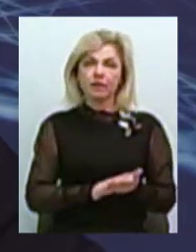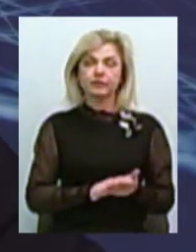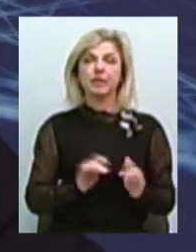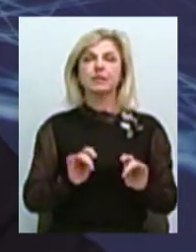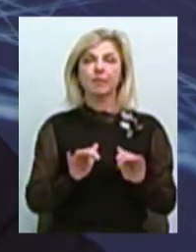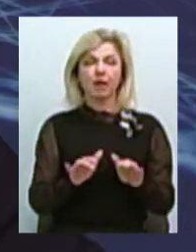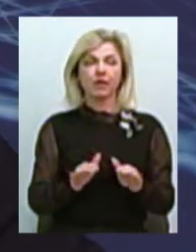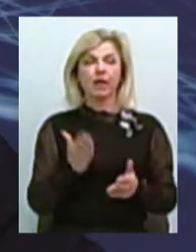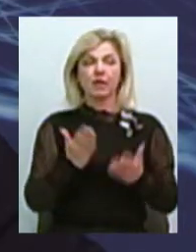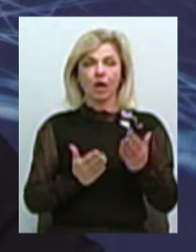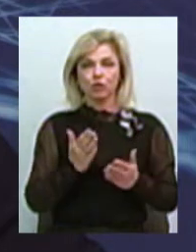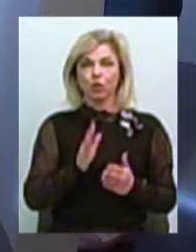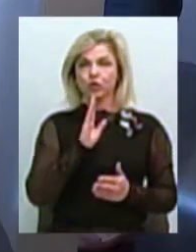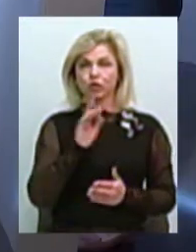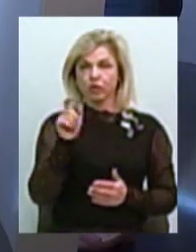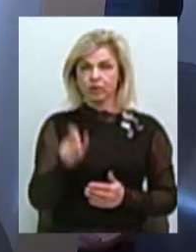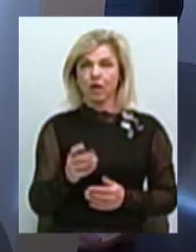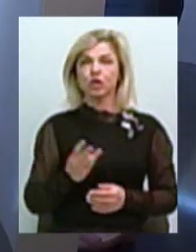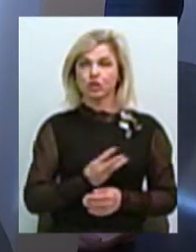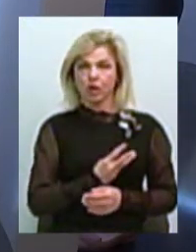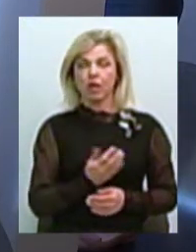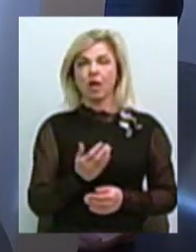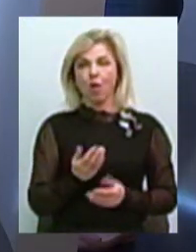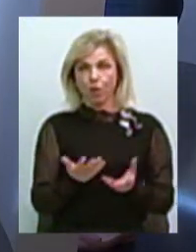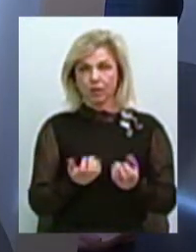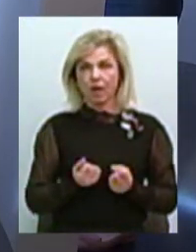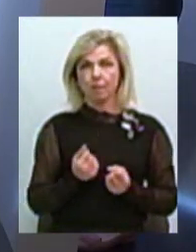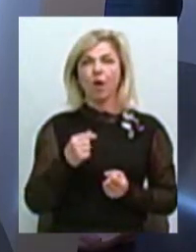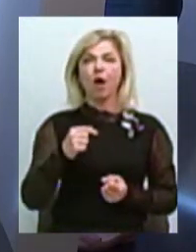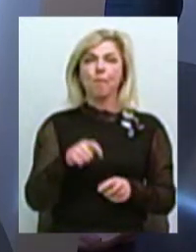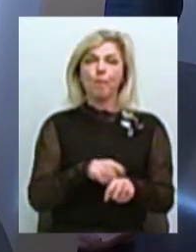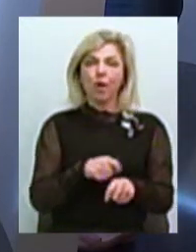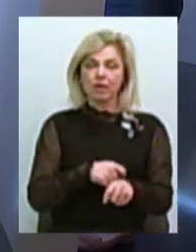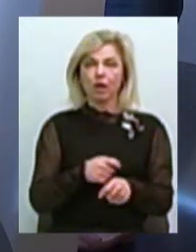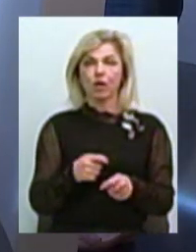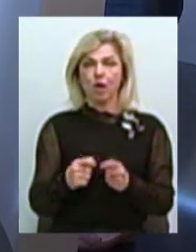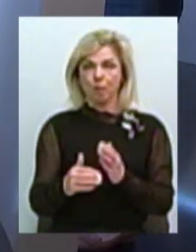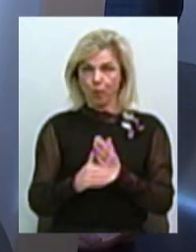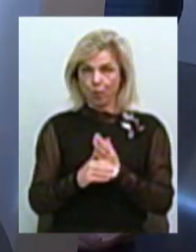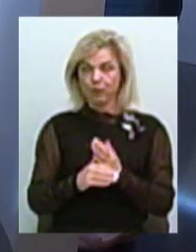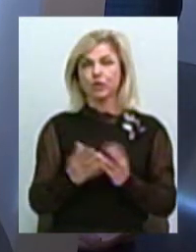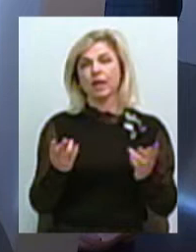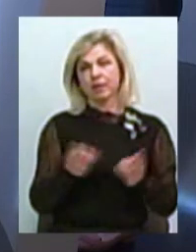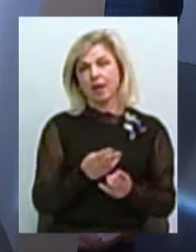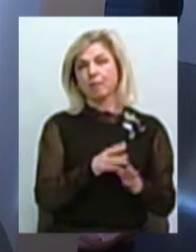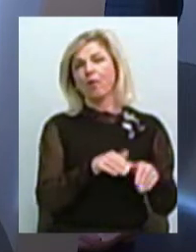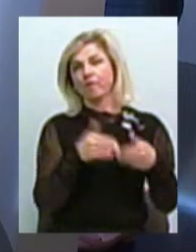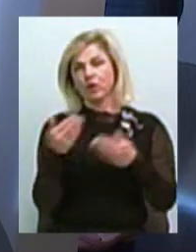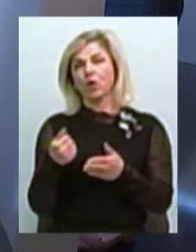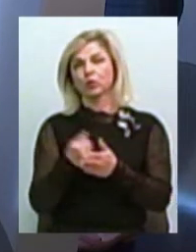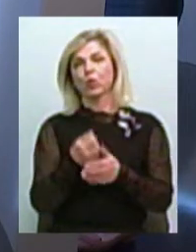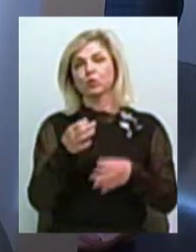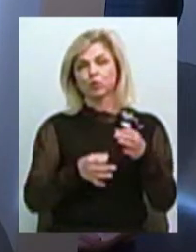справа, якщо вона бажає отримати моральну, матеріальну шкоду, їй треба звертатися до